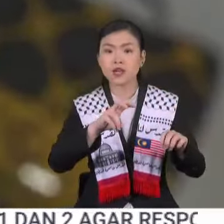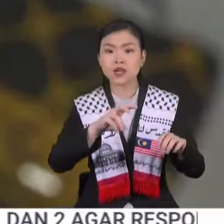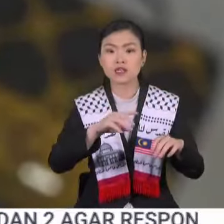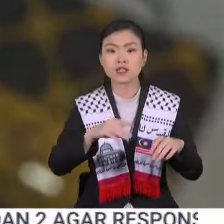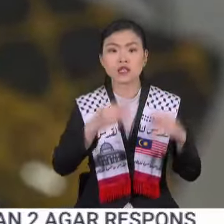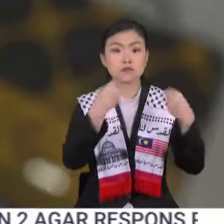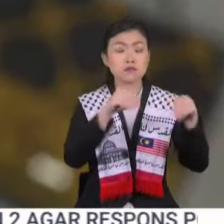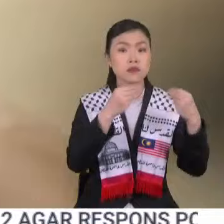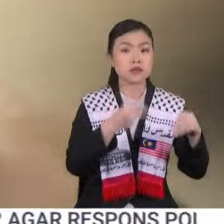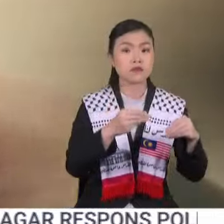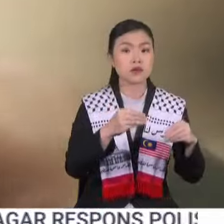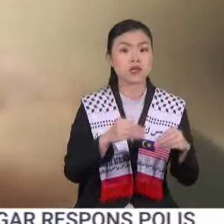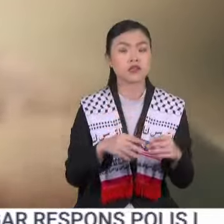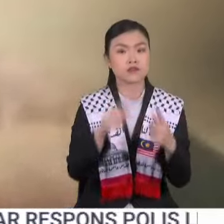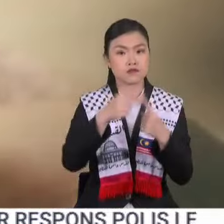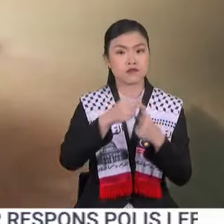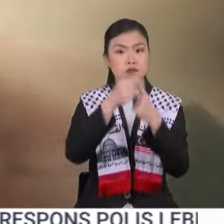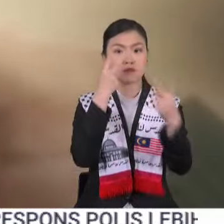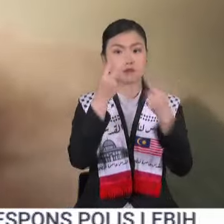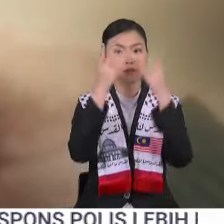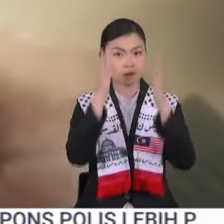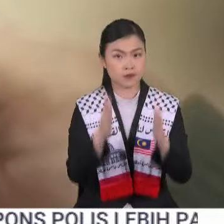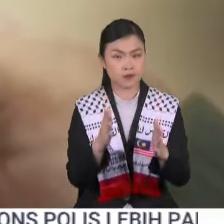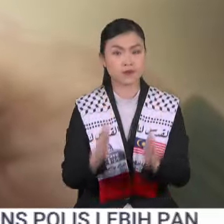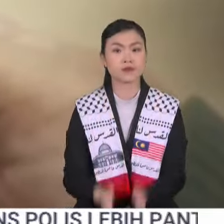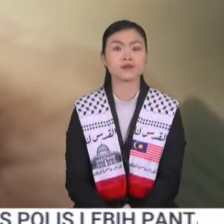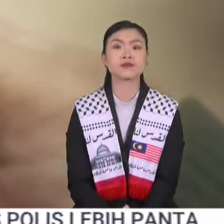asing. Asni Fatin Anwar, RTM.